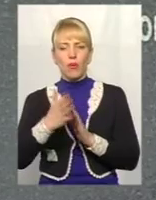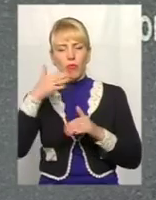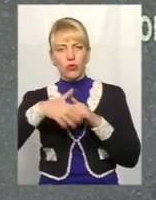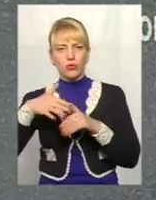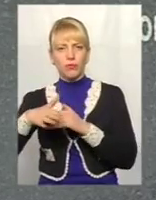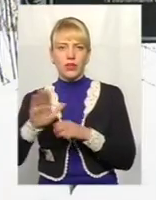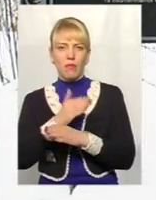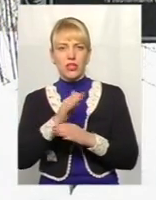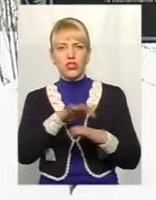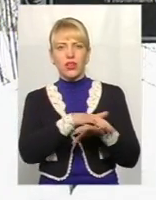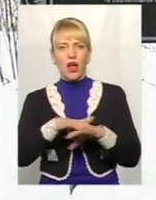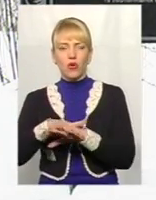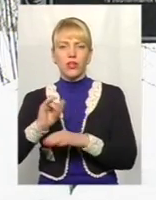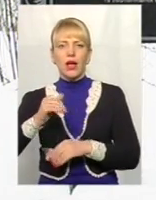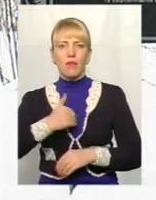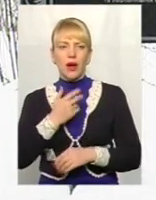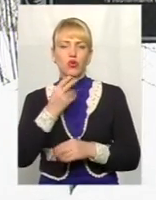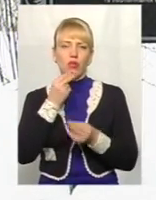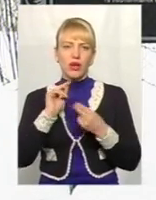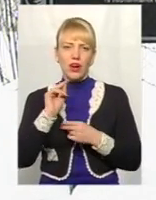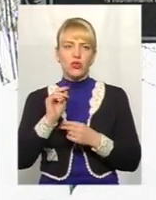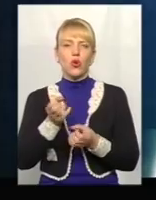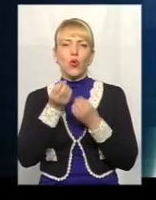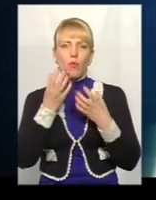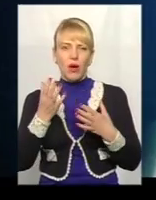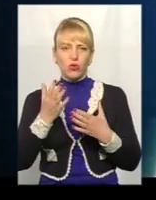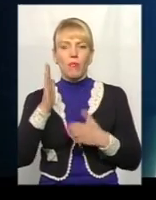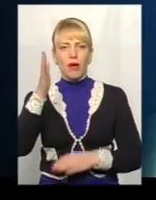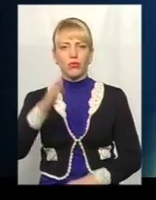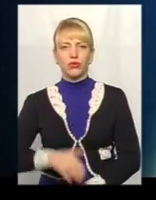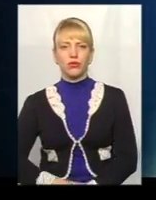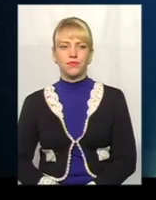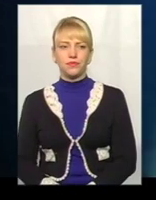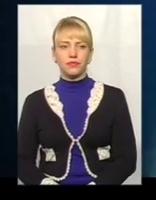та прагнення до кращого і більш гуманного майбутнього.